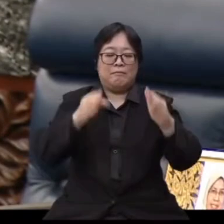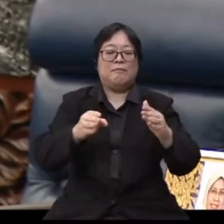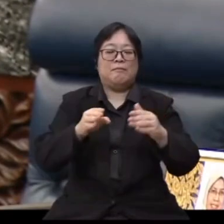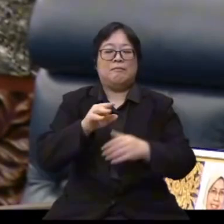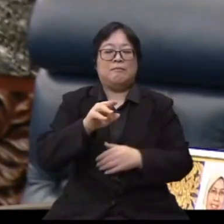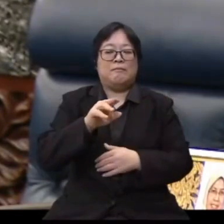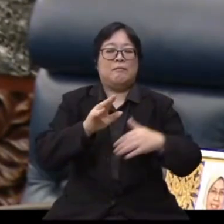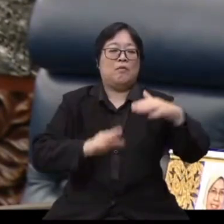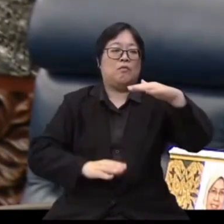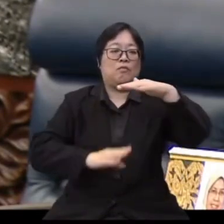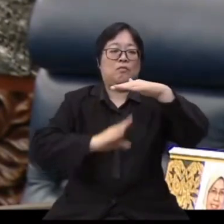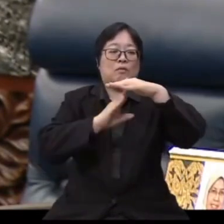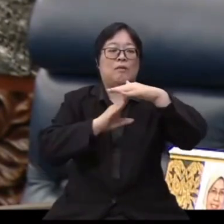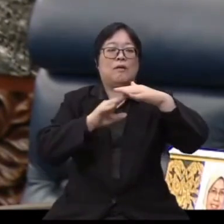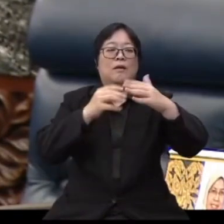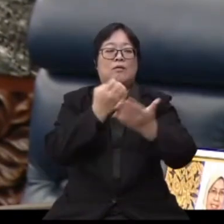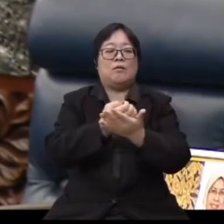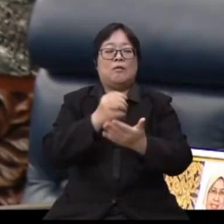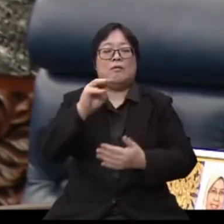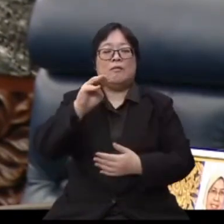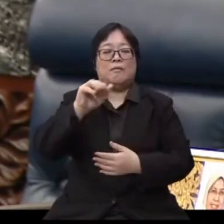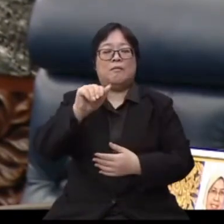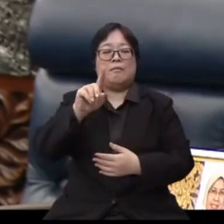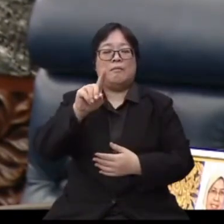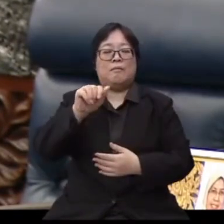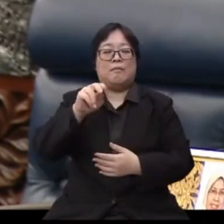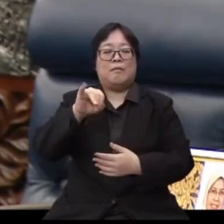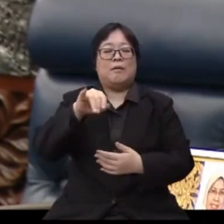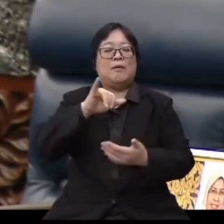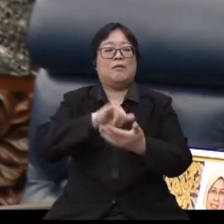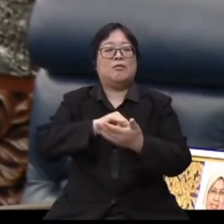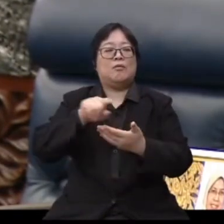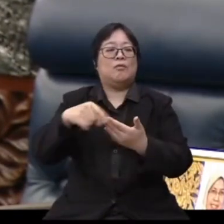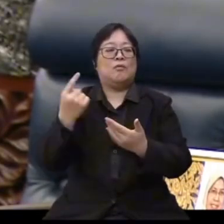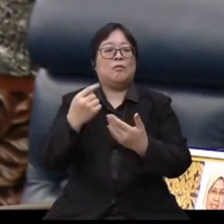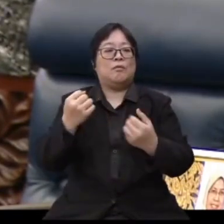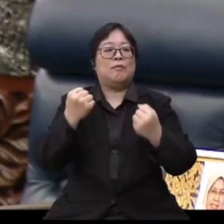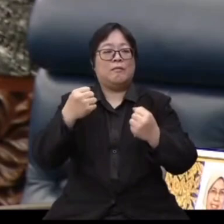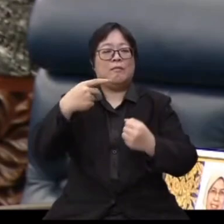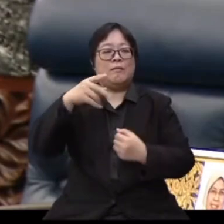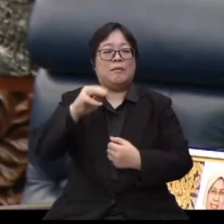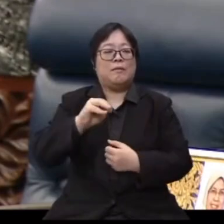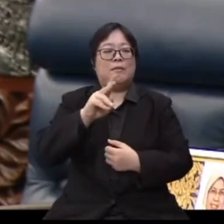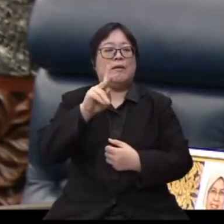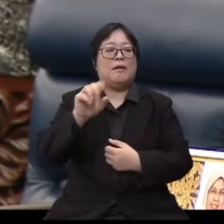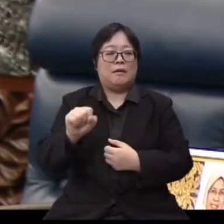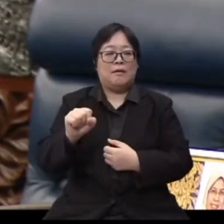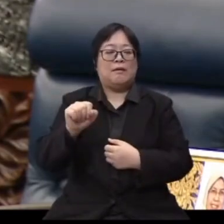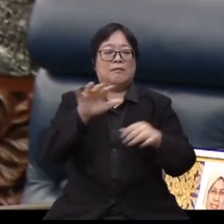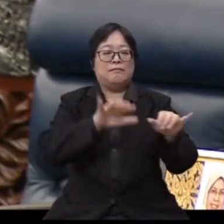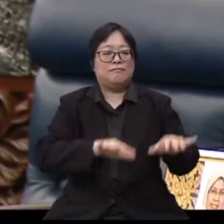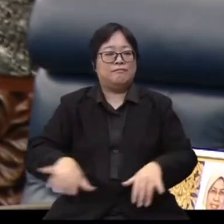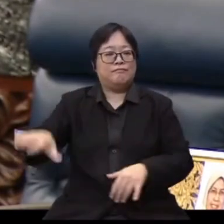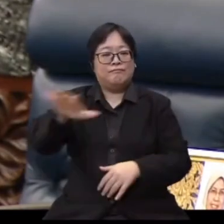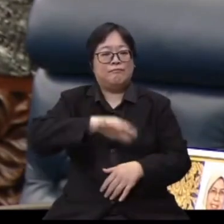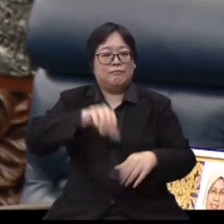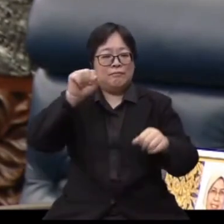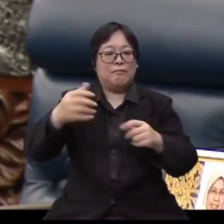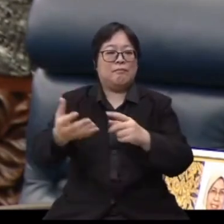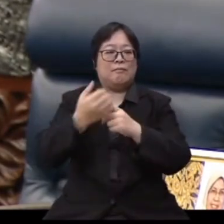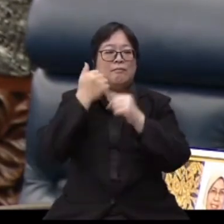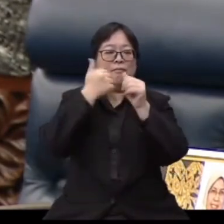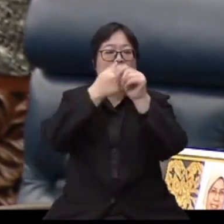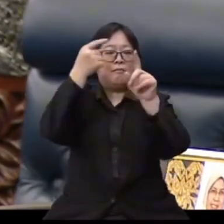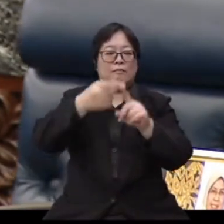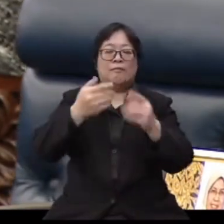the Shilling ekonomi badani iaitu sebagai jago PMKS serantau dapat dicapai